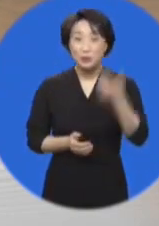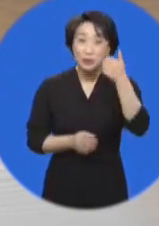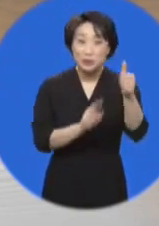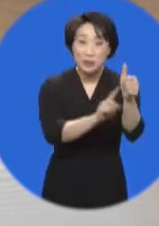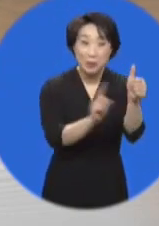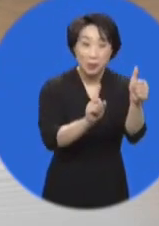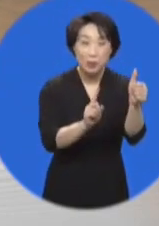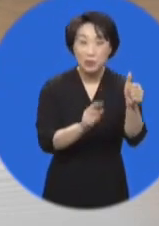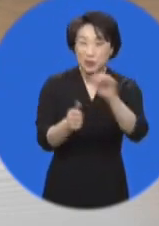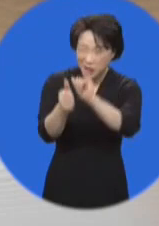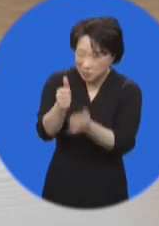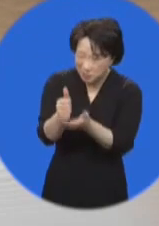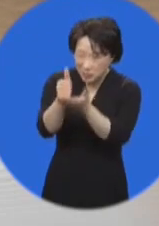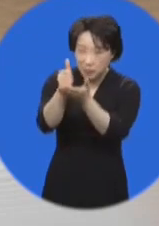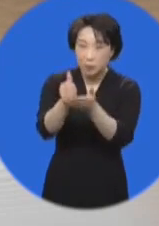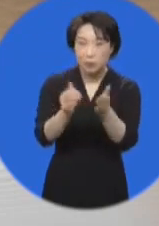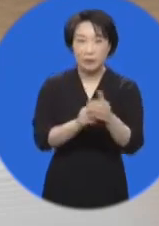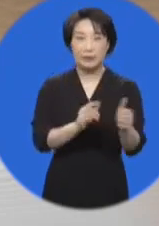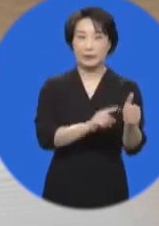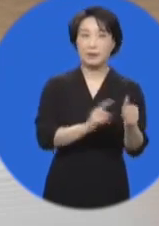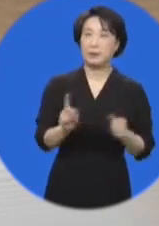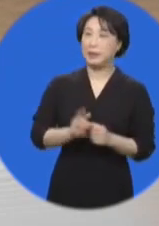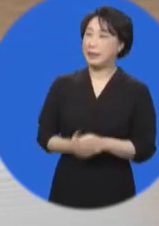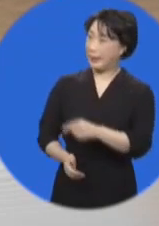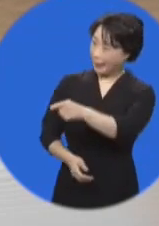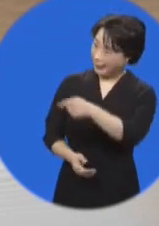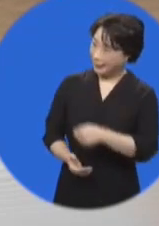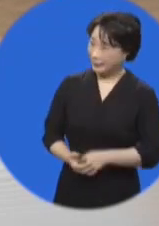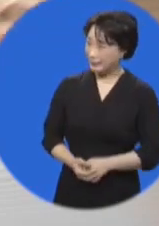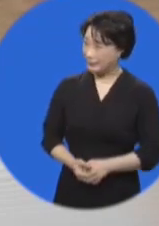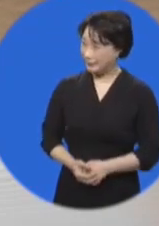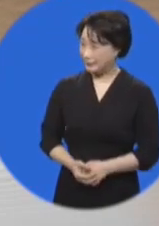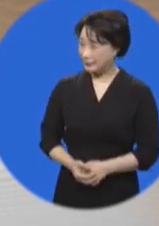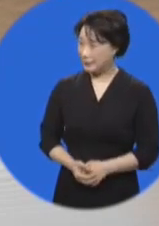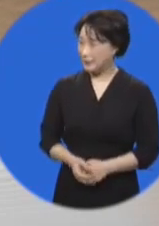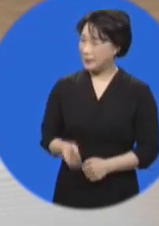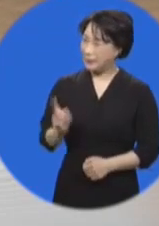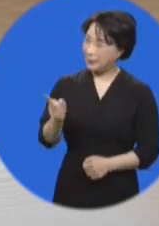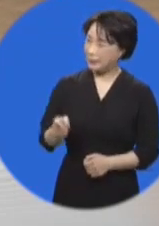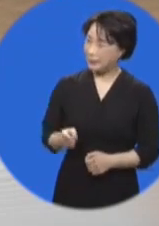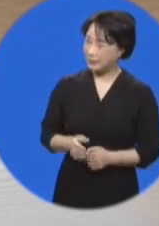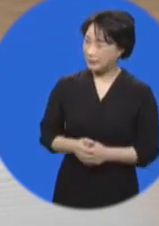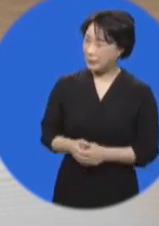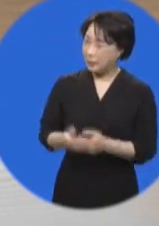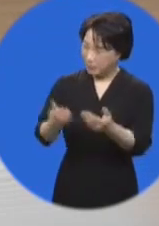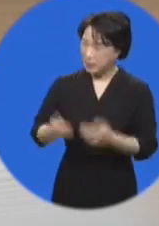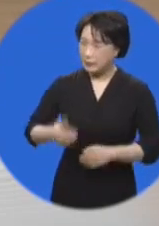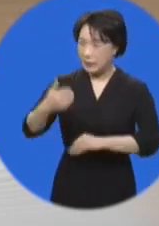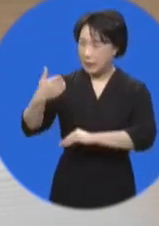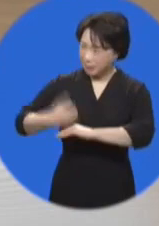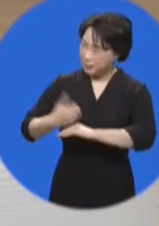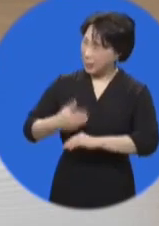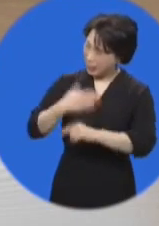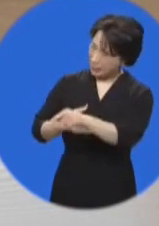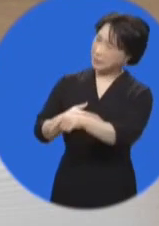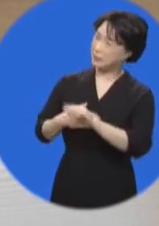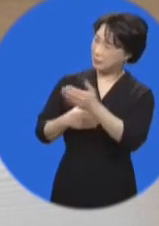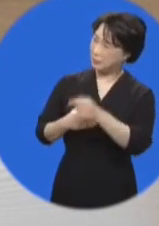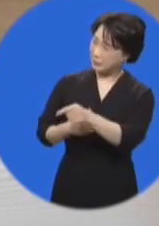사람은 섬기고도 사람이 말이여 지금 받으면 감사할 줄